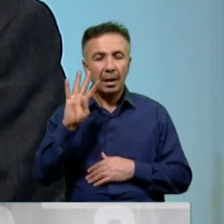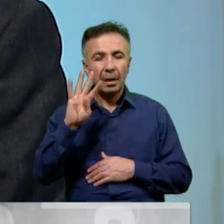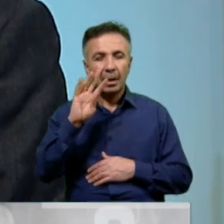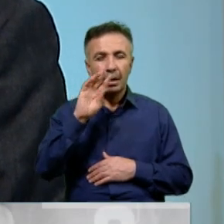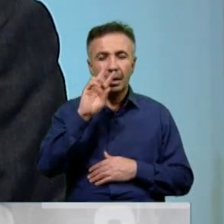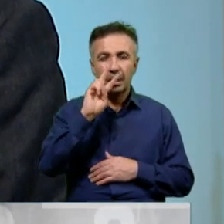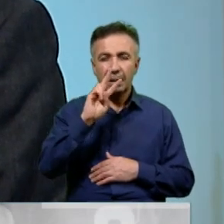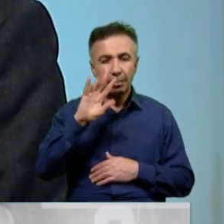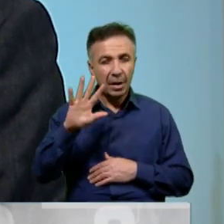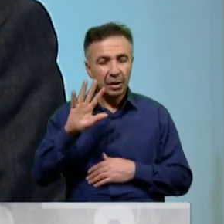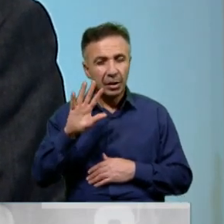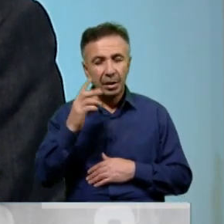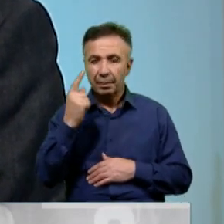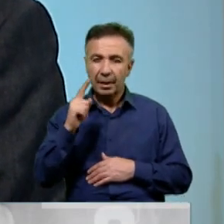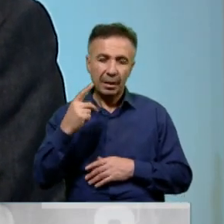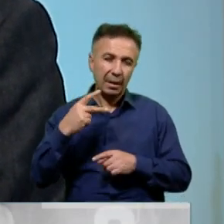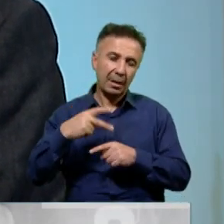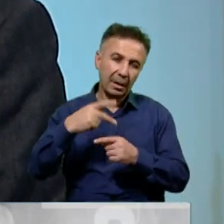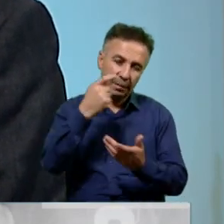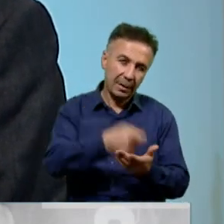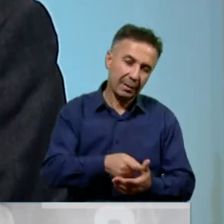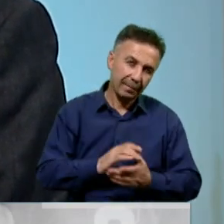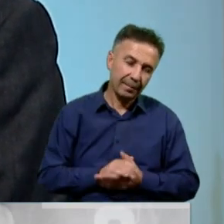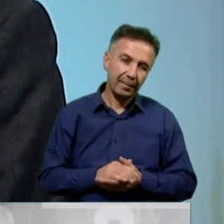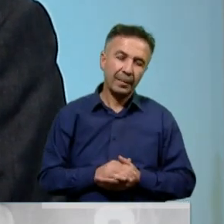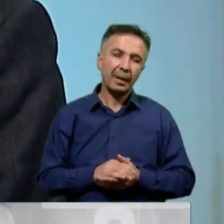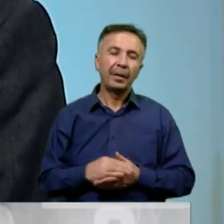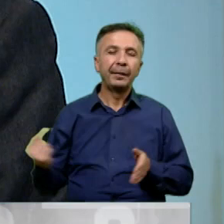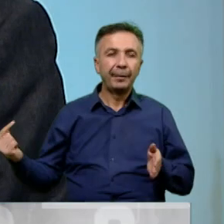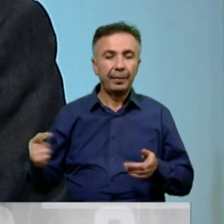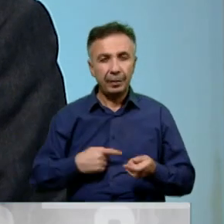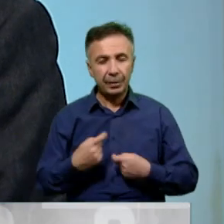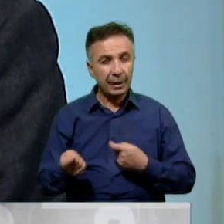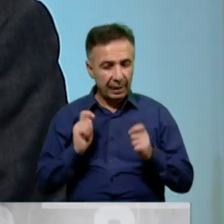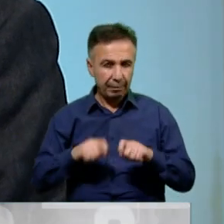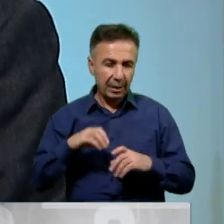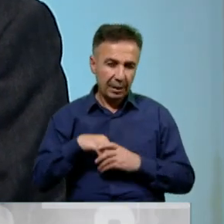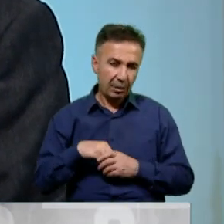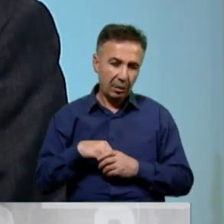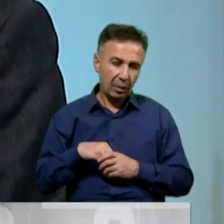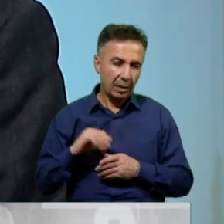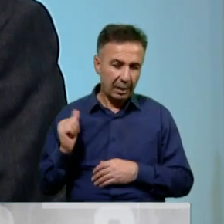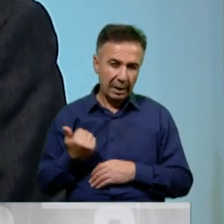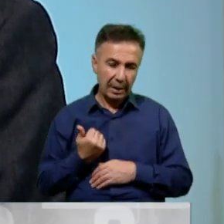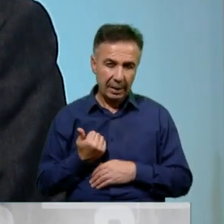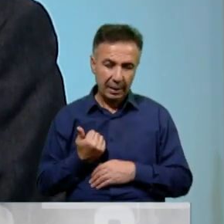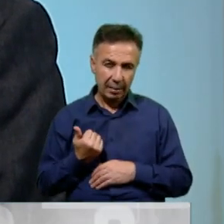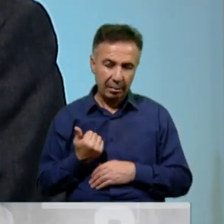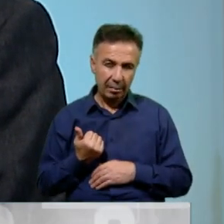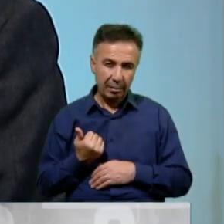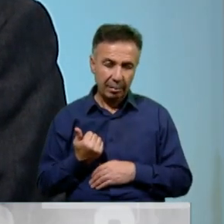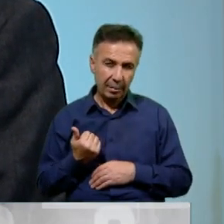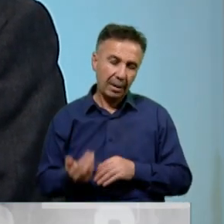Daha sonra satmak üzere villa yapıldı diyelim. Ticaret maksadıyla oluyor. O zaman değer kazanıyor değil mi